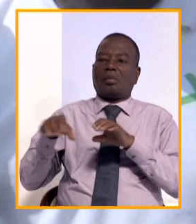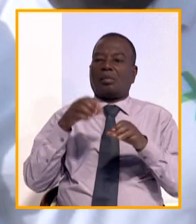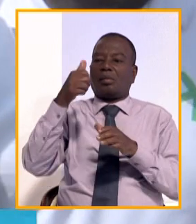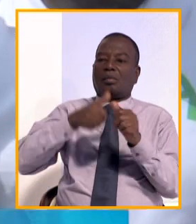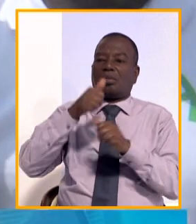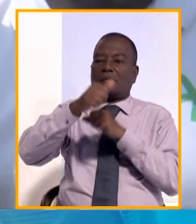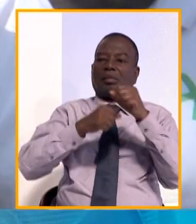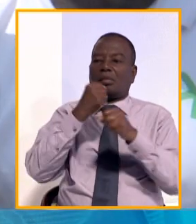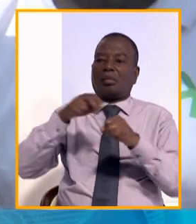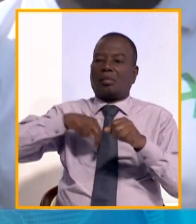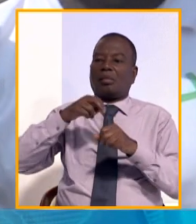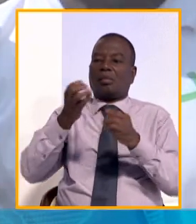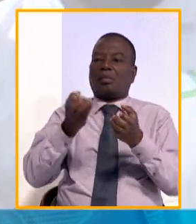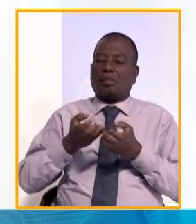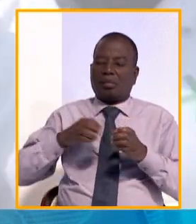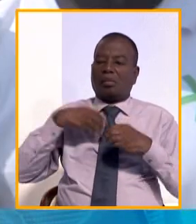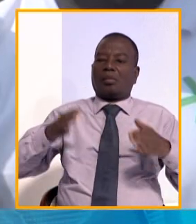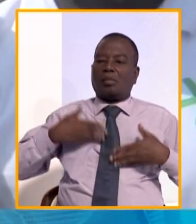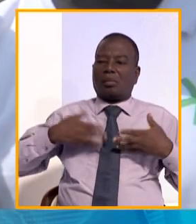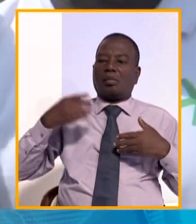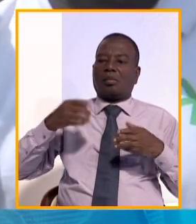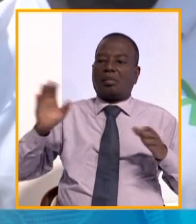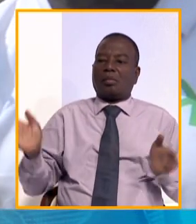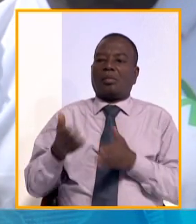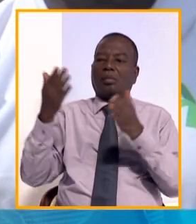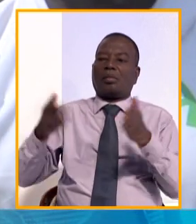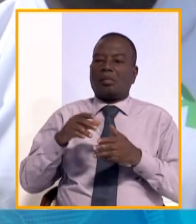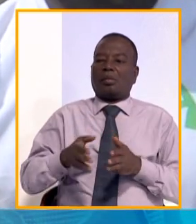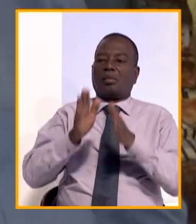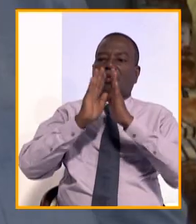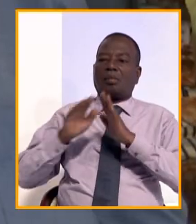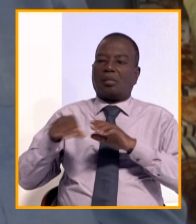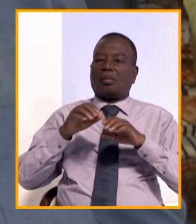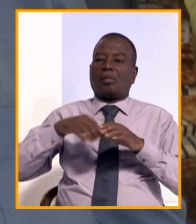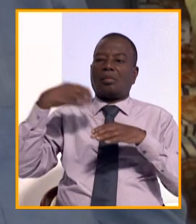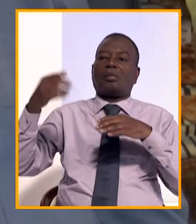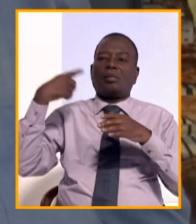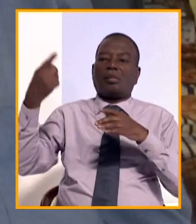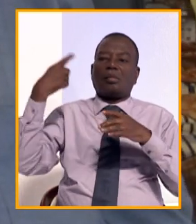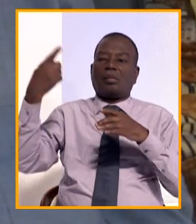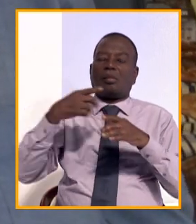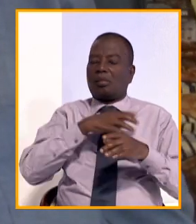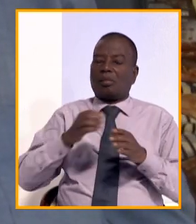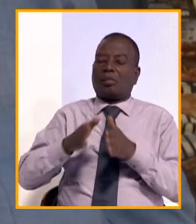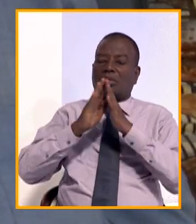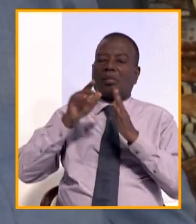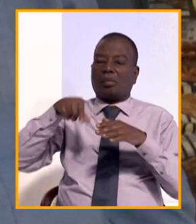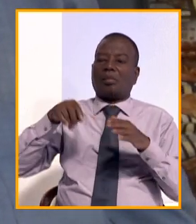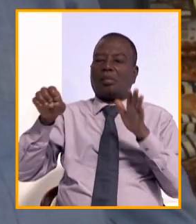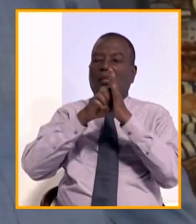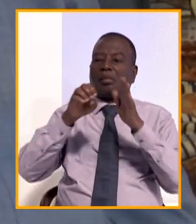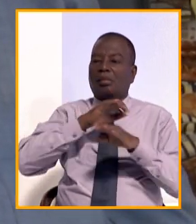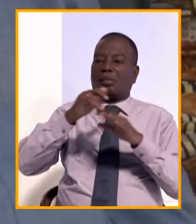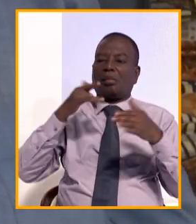année et nous voulons nous réjouir de cela, les encourager et leur demander de faire davantage. Et demander donc que cet exemple